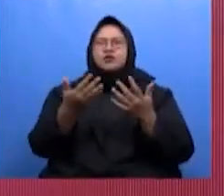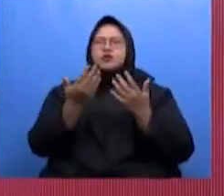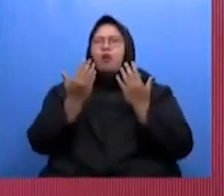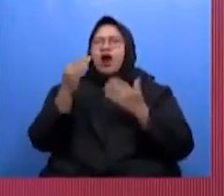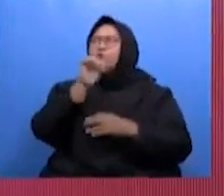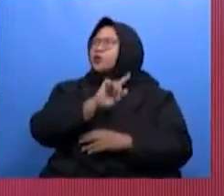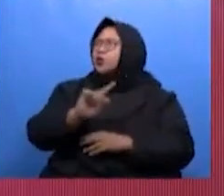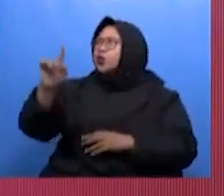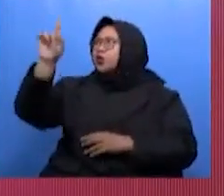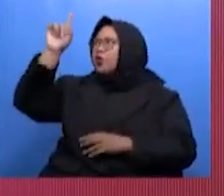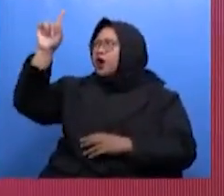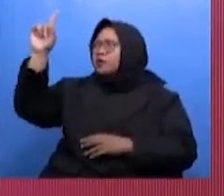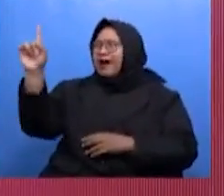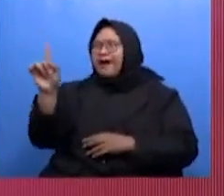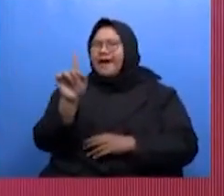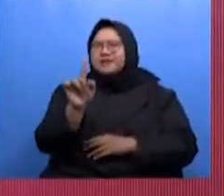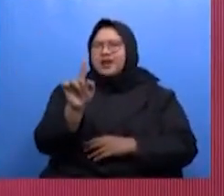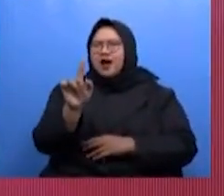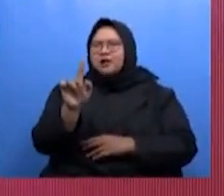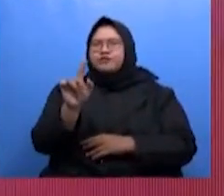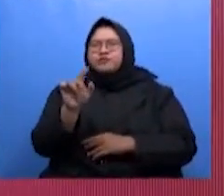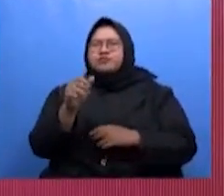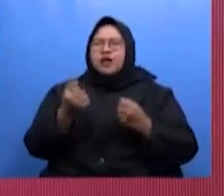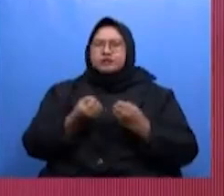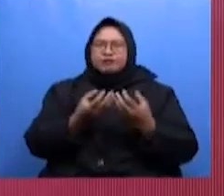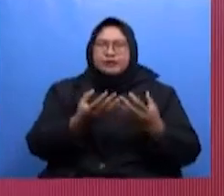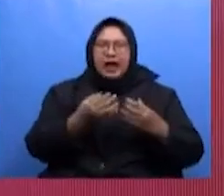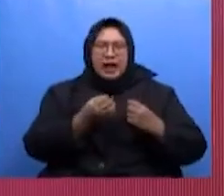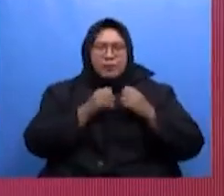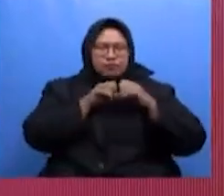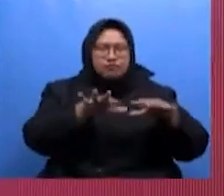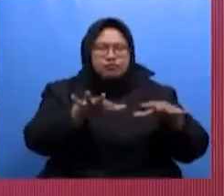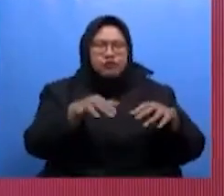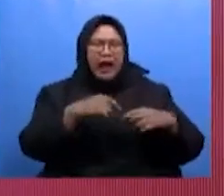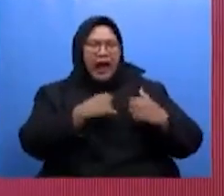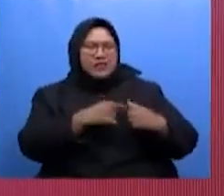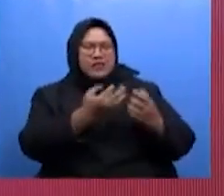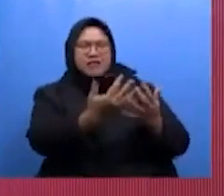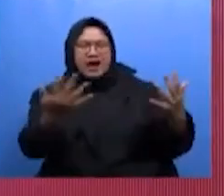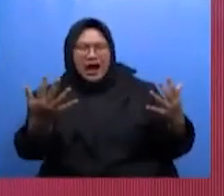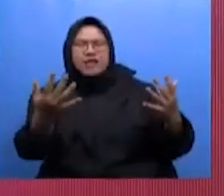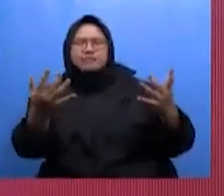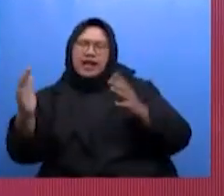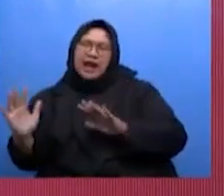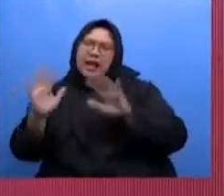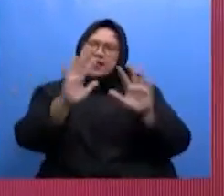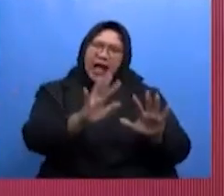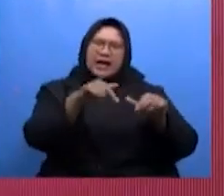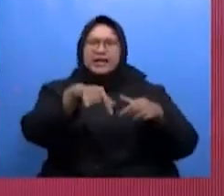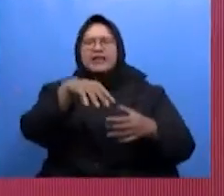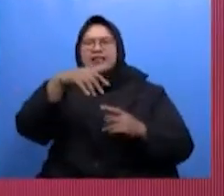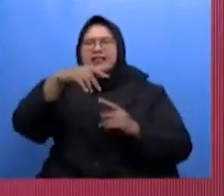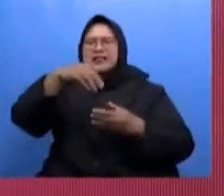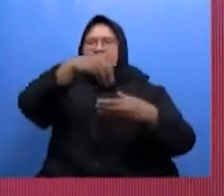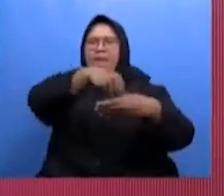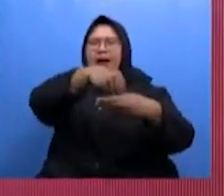Maha Esa menggerakkan hati masyarakat dengan penuh keikhlasan untuk datang ke TPS memilih sesuai